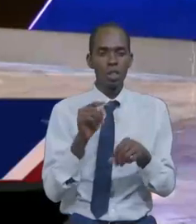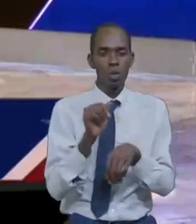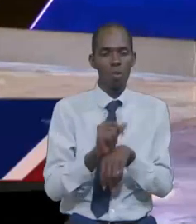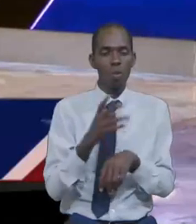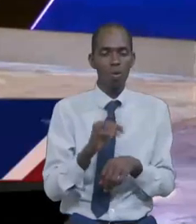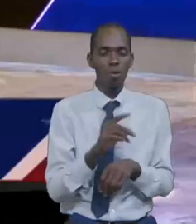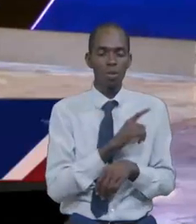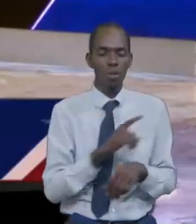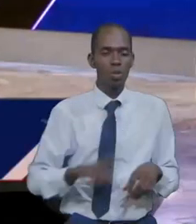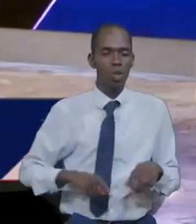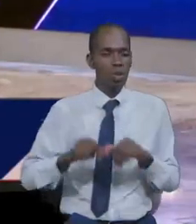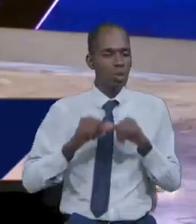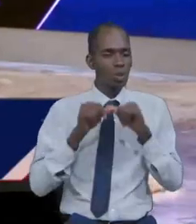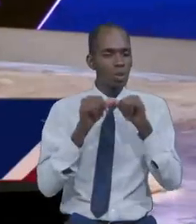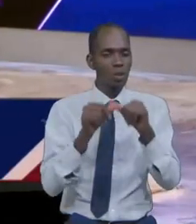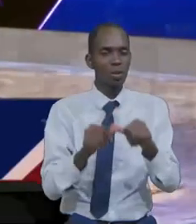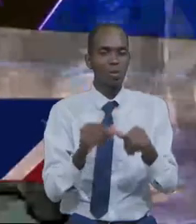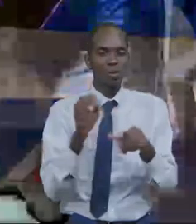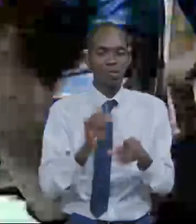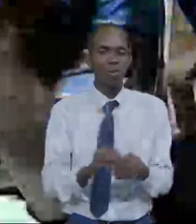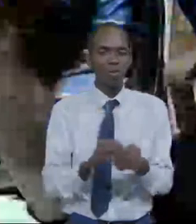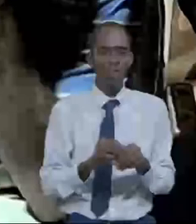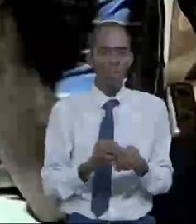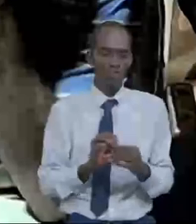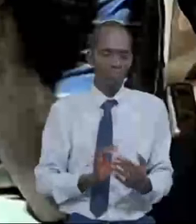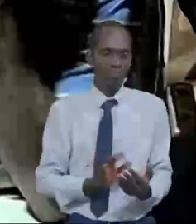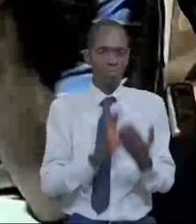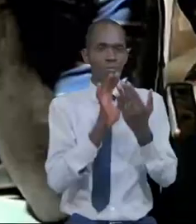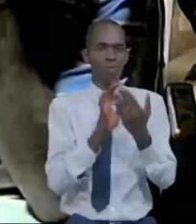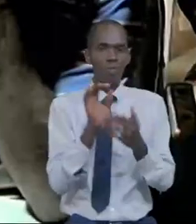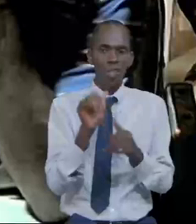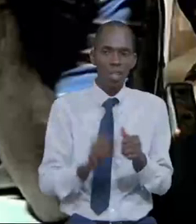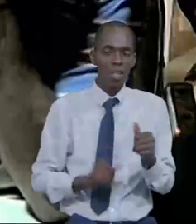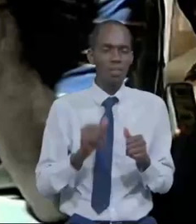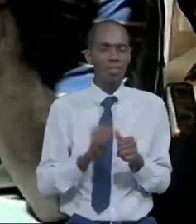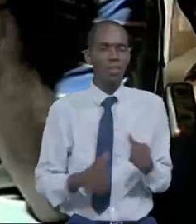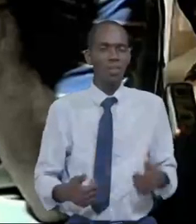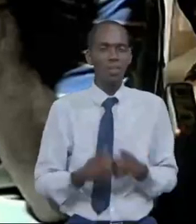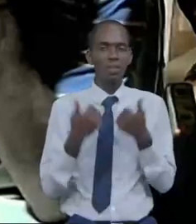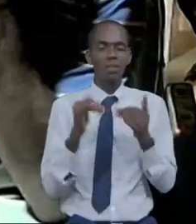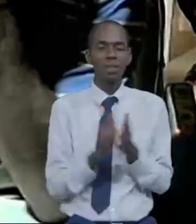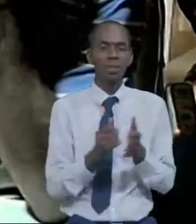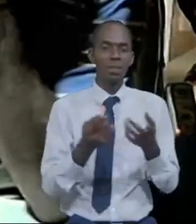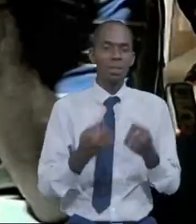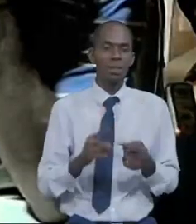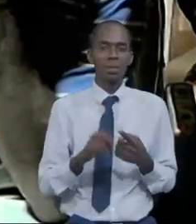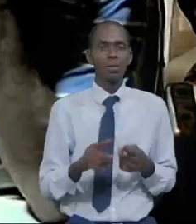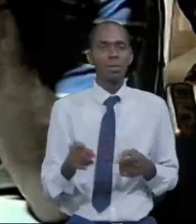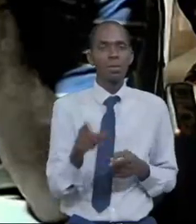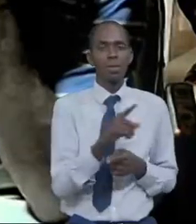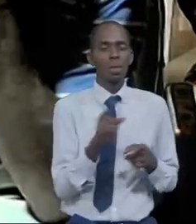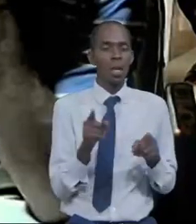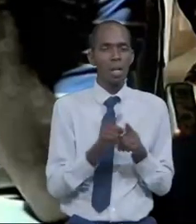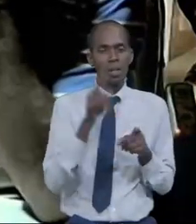Dieu, la continuité dans la prière et la continuité à faire face à tous les défis. Alors, en tant que